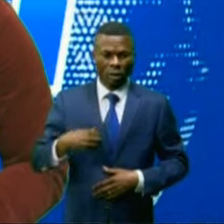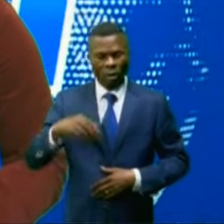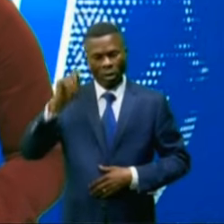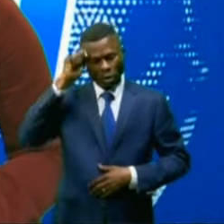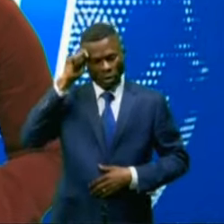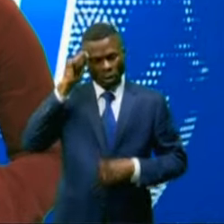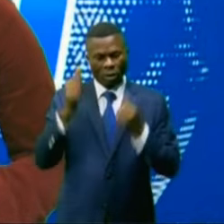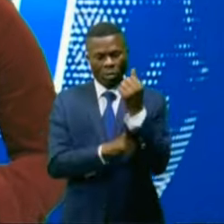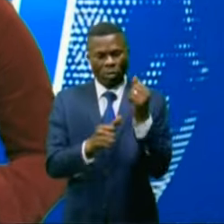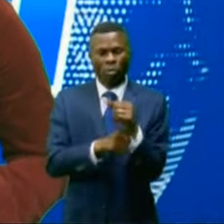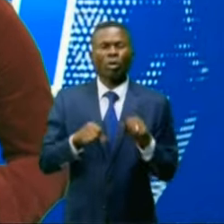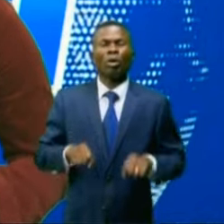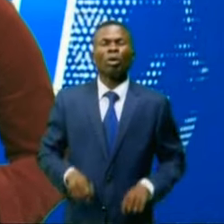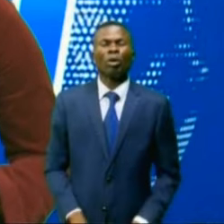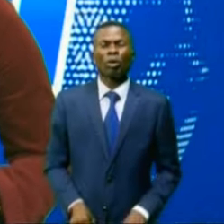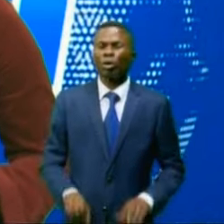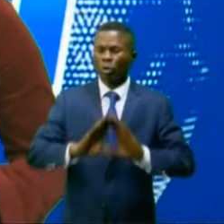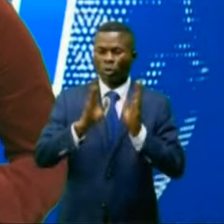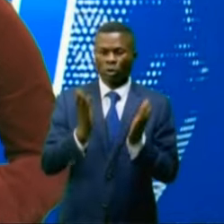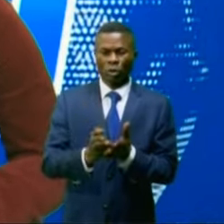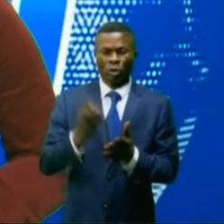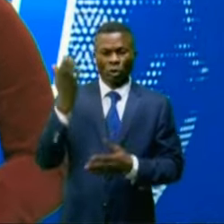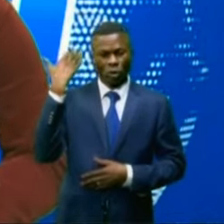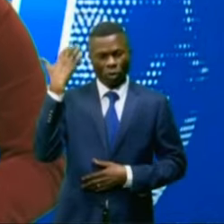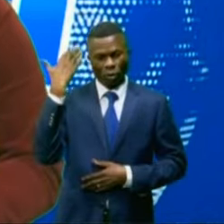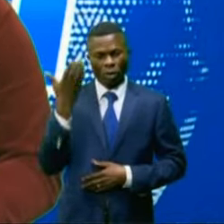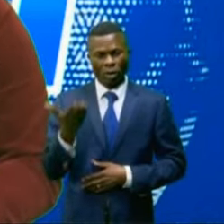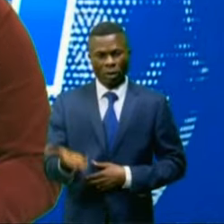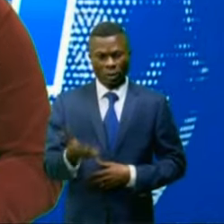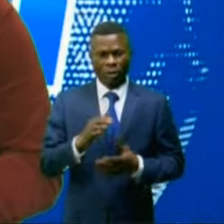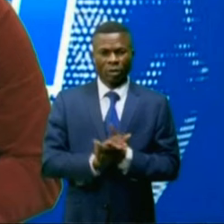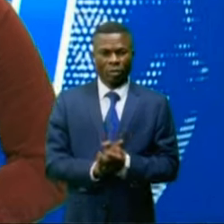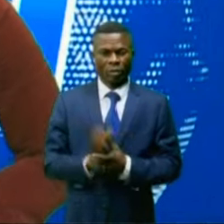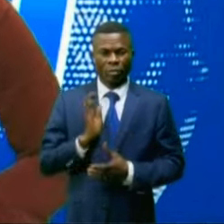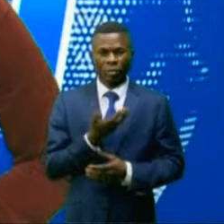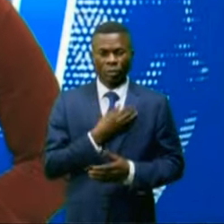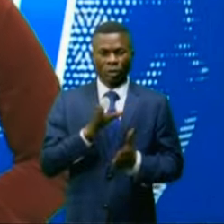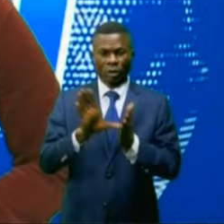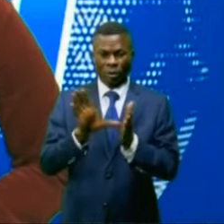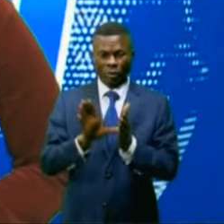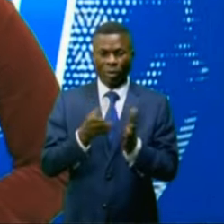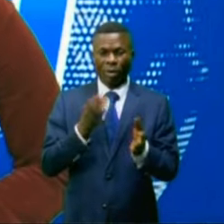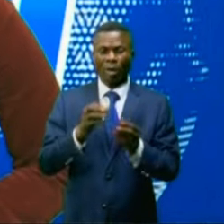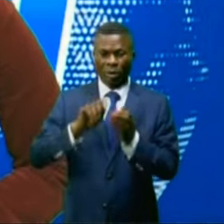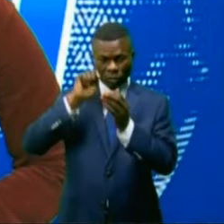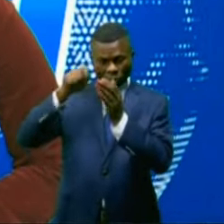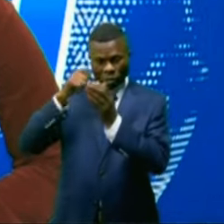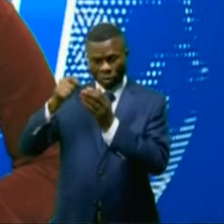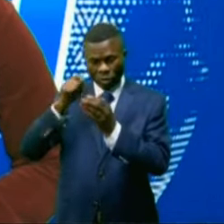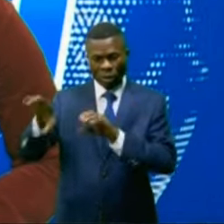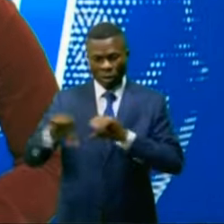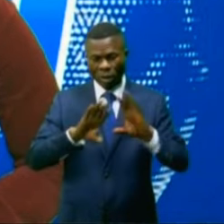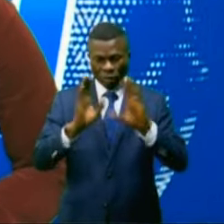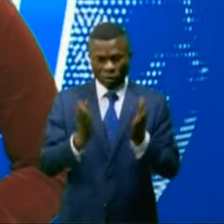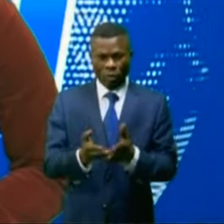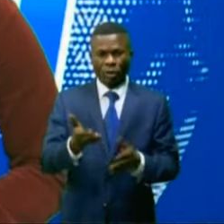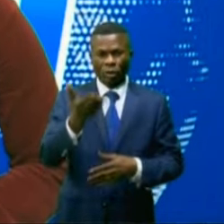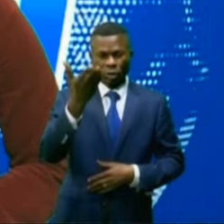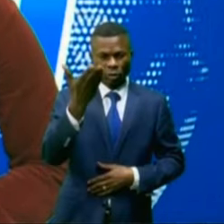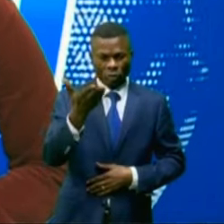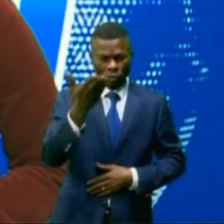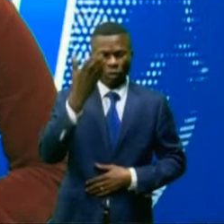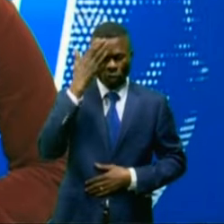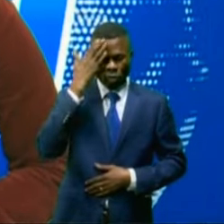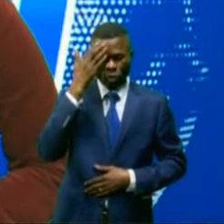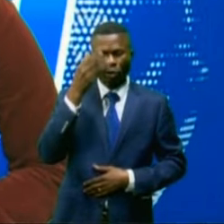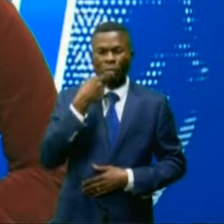souvenirs douloureux pour des proches des disparus. Notre rédaction a fait la ronde de certains cimetières dans